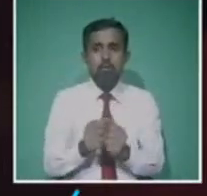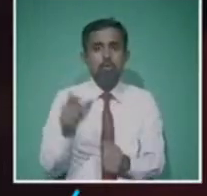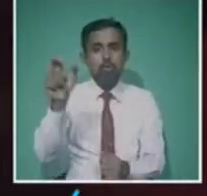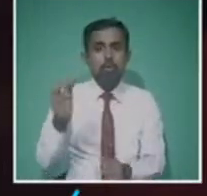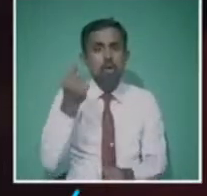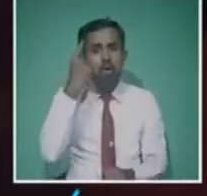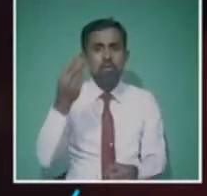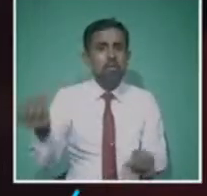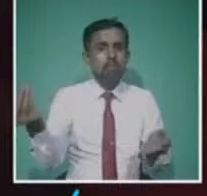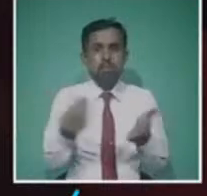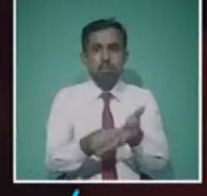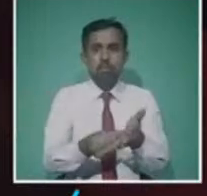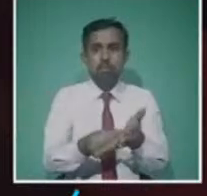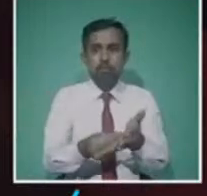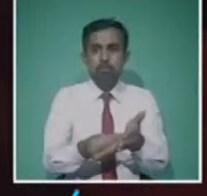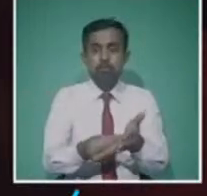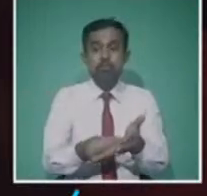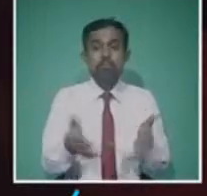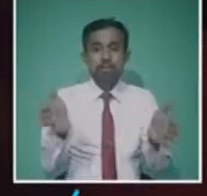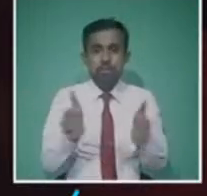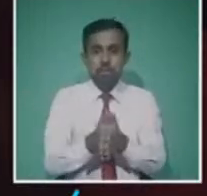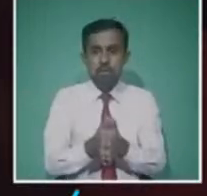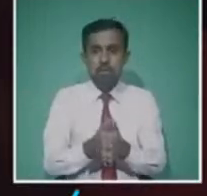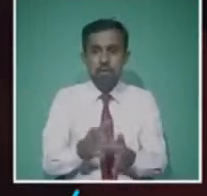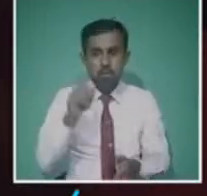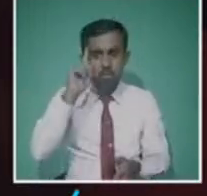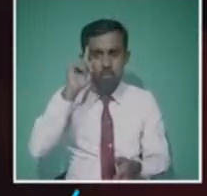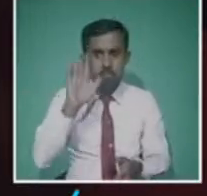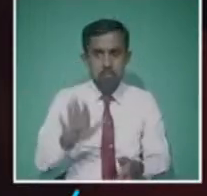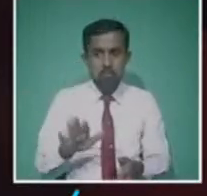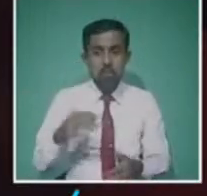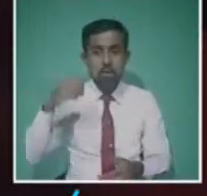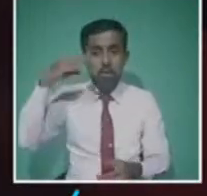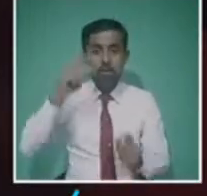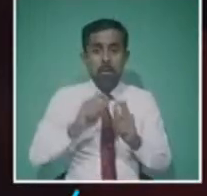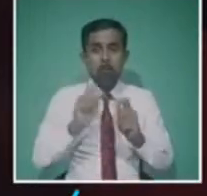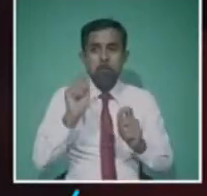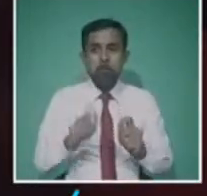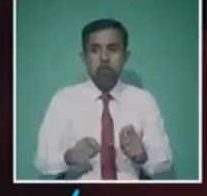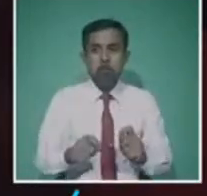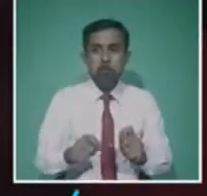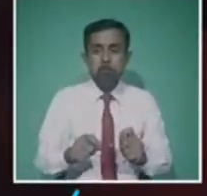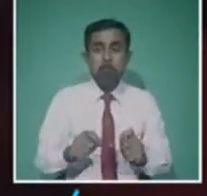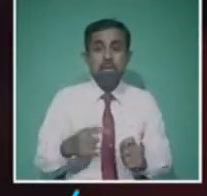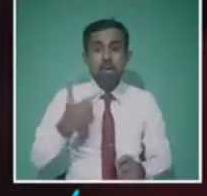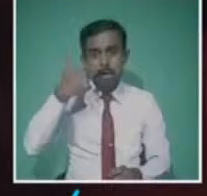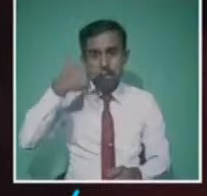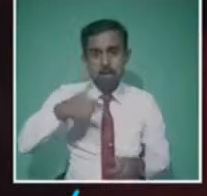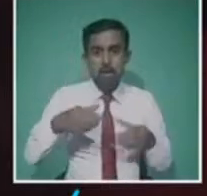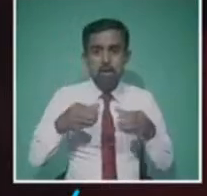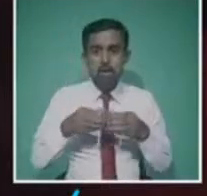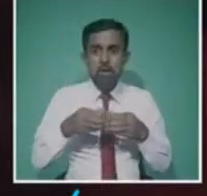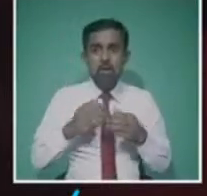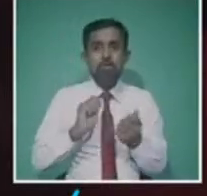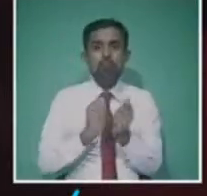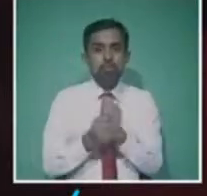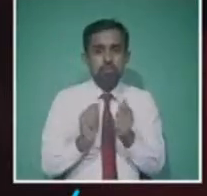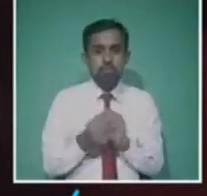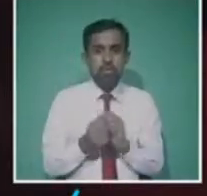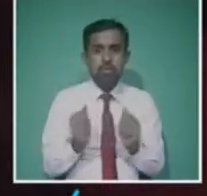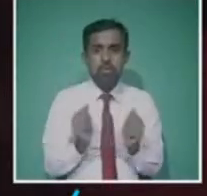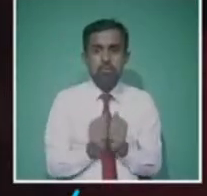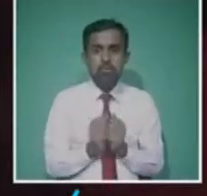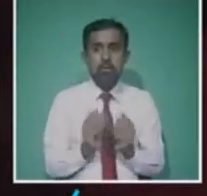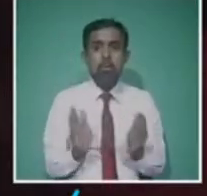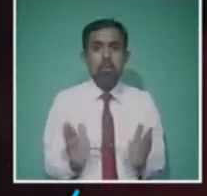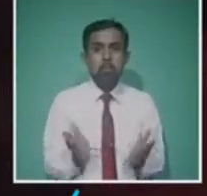ඔවුන්ගේ අදහසුත් ලබා දෙන්න කියලා. ඒ අදහසුත් එක්ක අපි බලාපොරොත්තු වෙනවා විදුලි බල මණ්ඩලය ඒ වගේම ලංකා කනිත් තෙල් සංස්ථාව ප්‍රතිව්‍යුහගත කිරීමේ